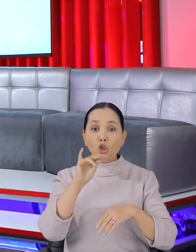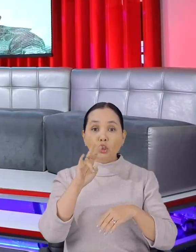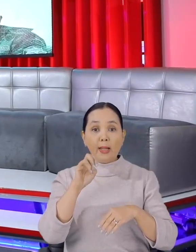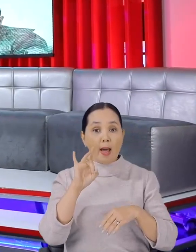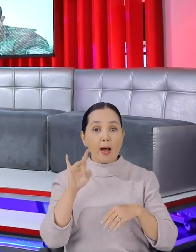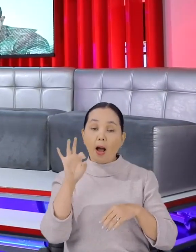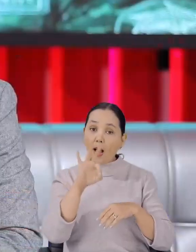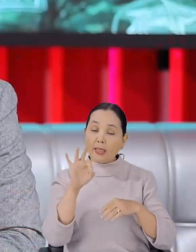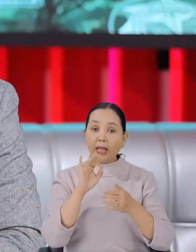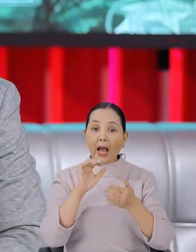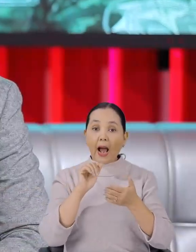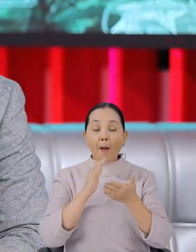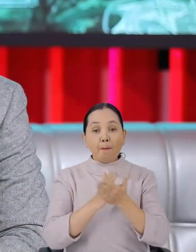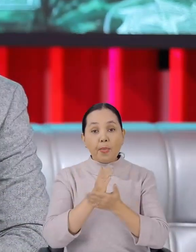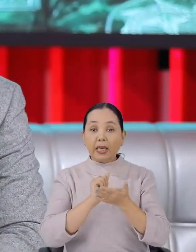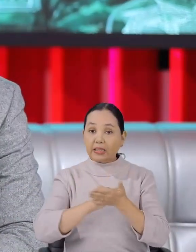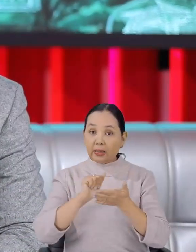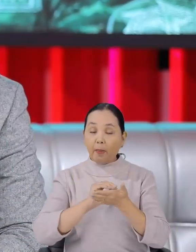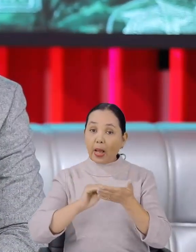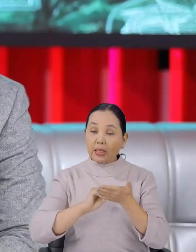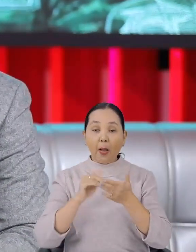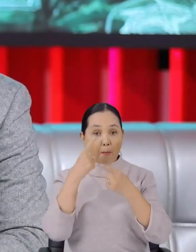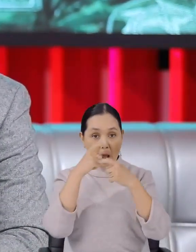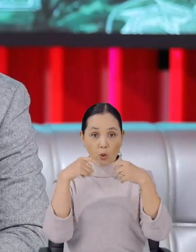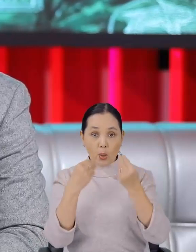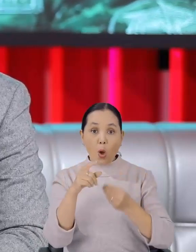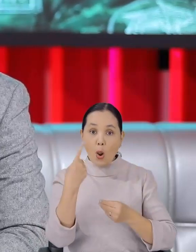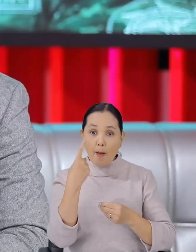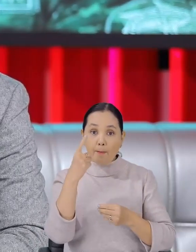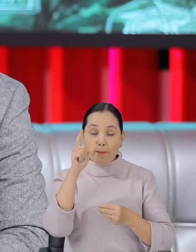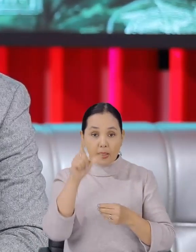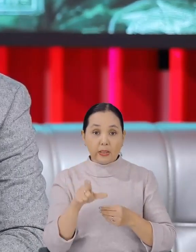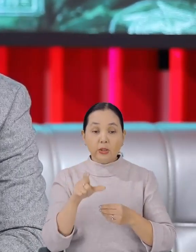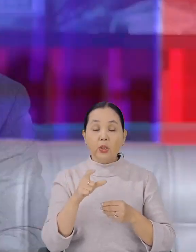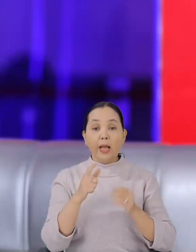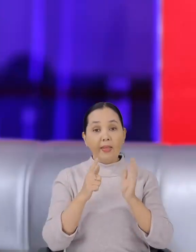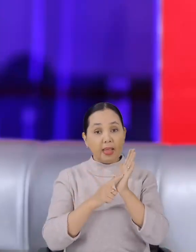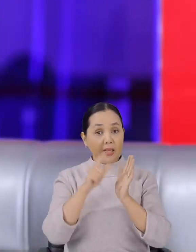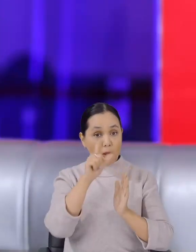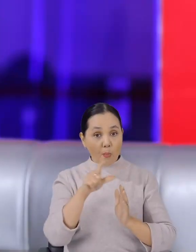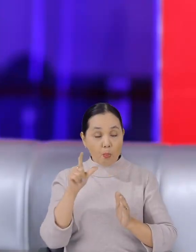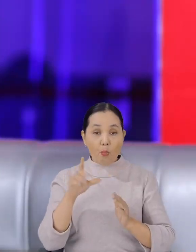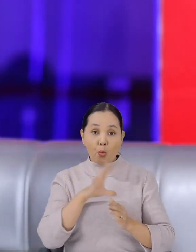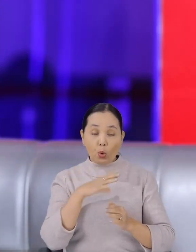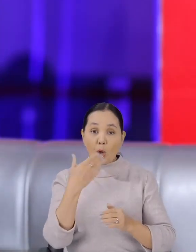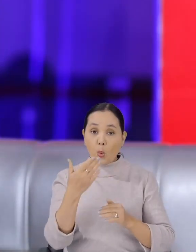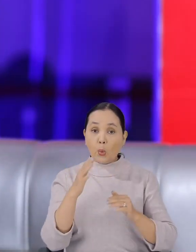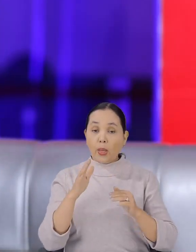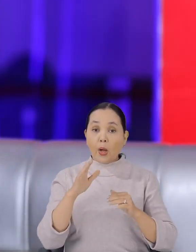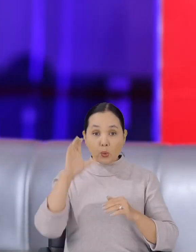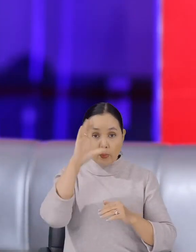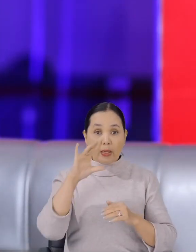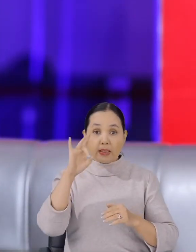bojxona matbuot xizmati xodimi bizga ma'lumot berdi. Ularning birginasining narxi 30 million so'm. 7 ta bo'lgan u yerda